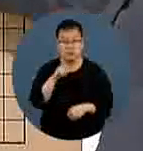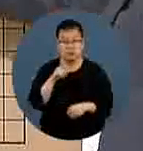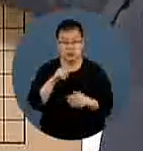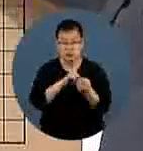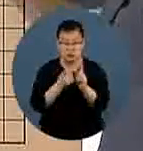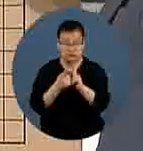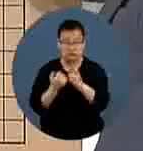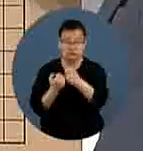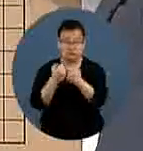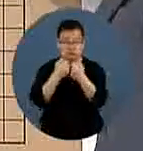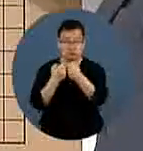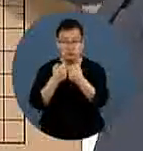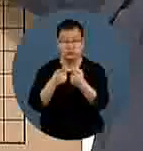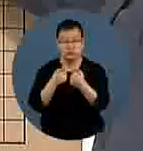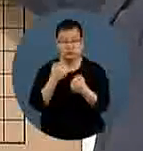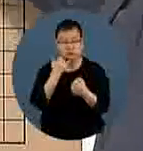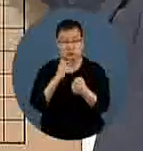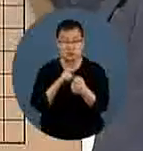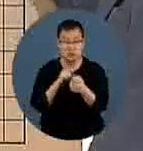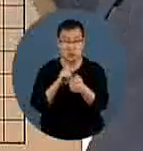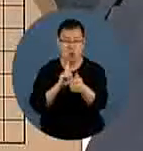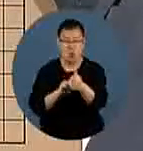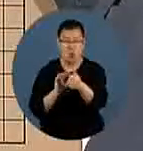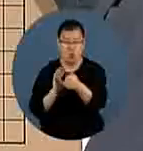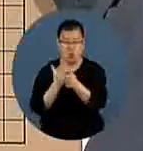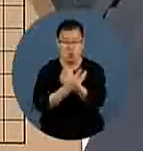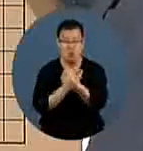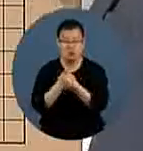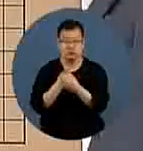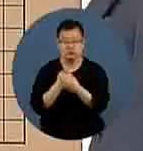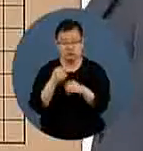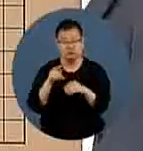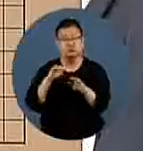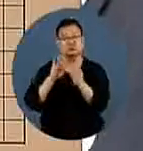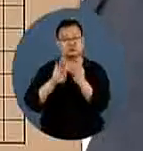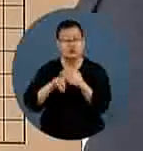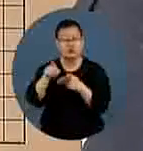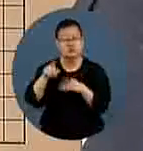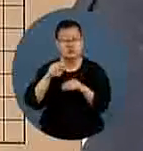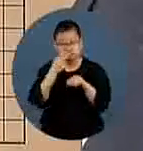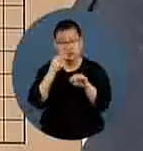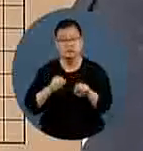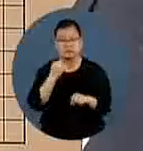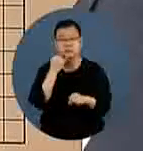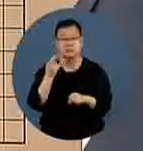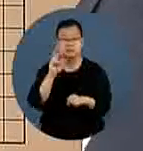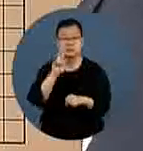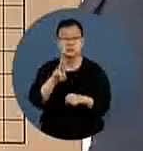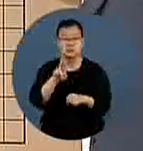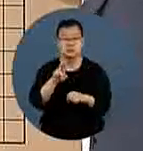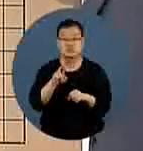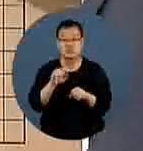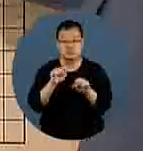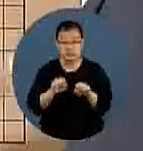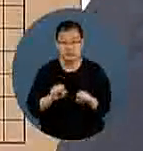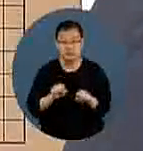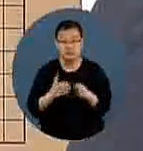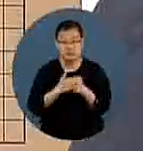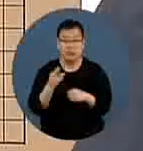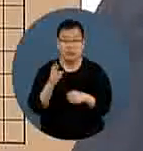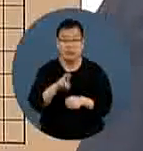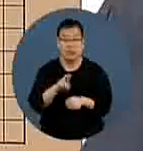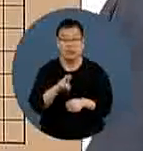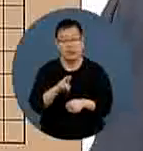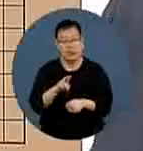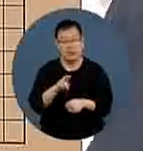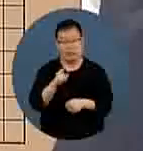되고 상당 외벽을 쌓아바른 다음에 이건 살아가도 충분합니다. 이걸 이렇게 늘어서 하니까요. 이거 하나 얻어맞고